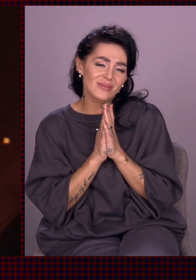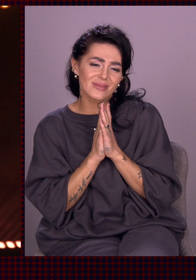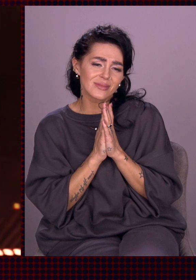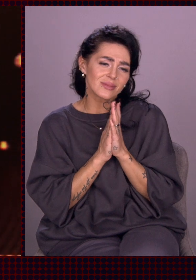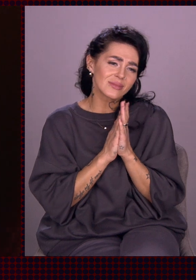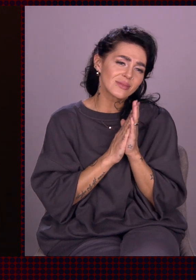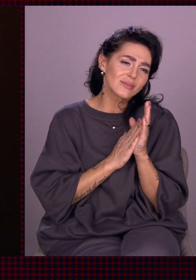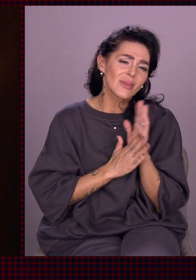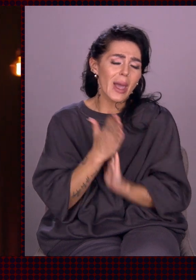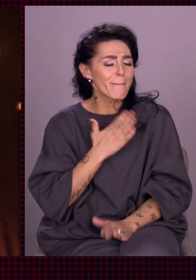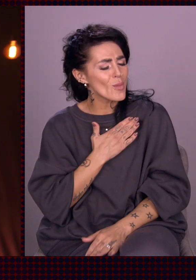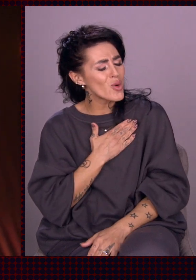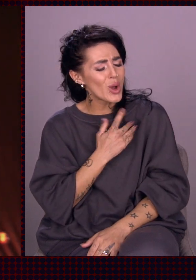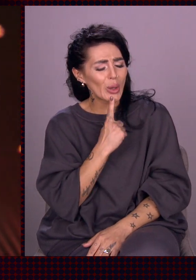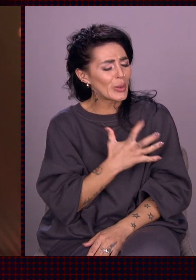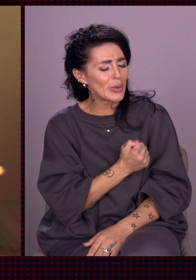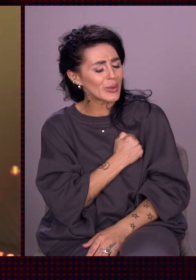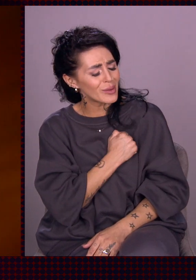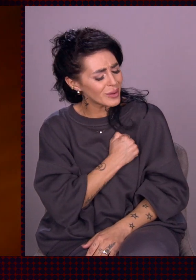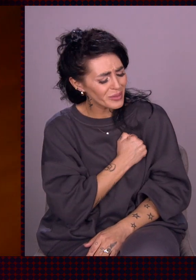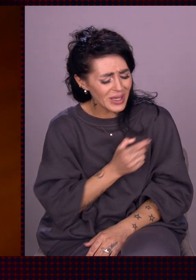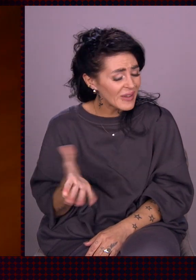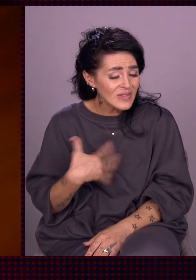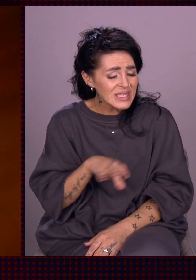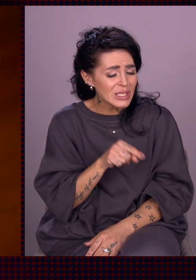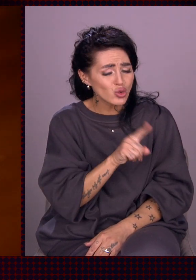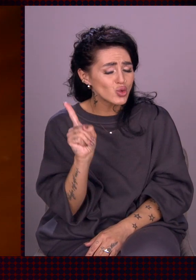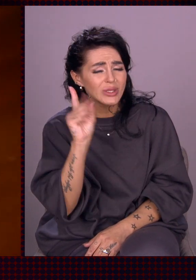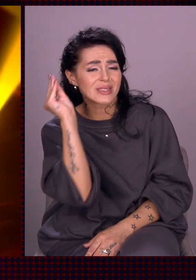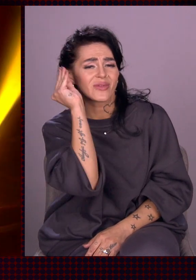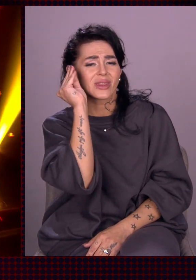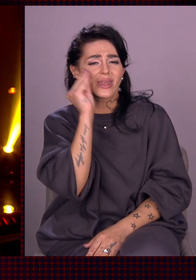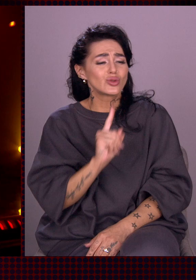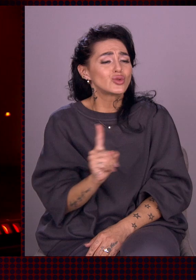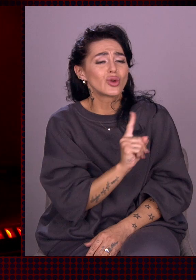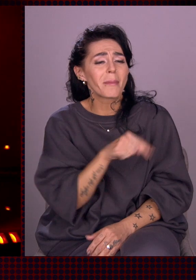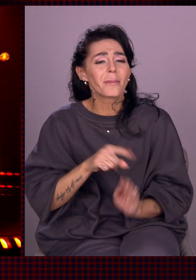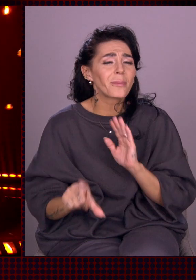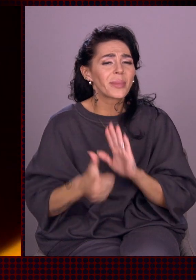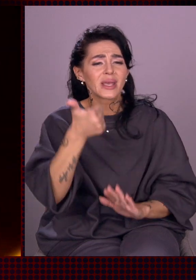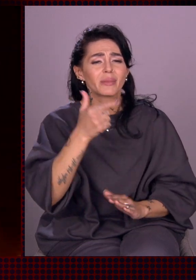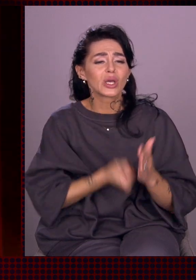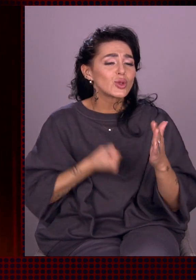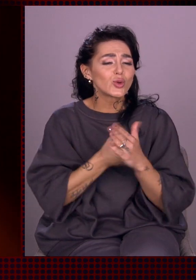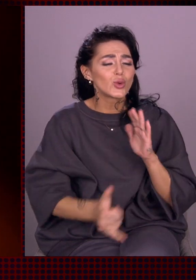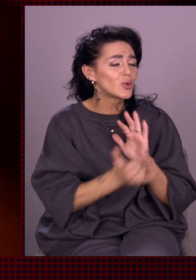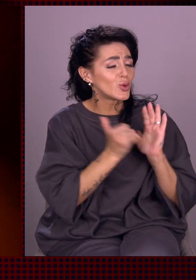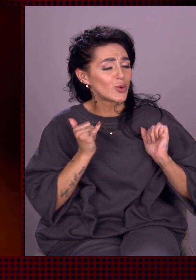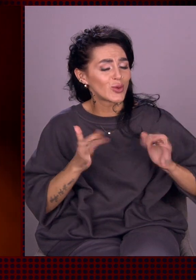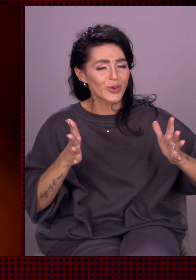Ой, моє, все, що стається, з першого зуба і до Ютуба,